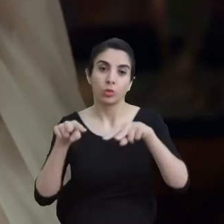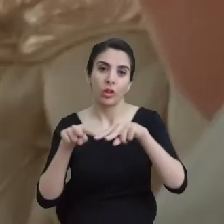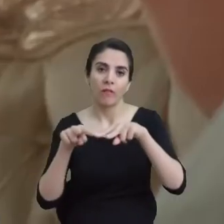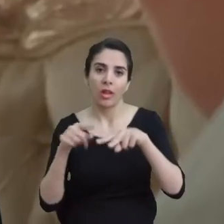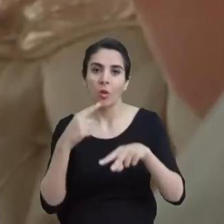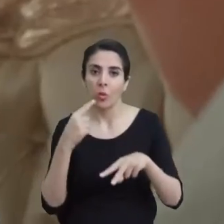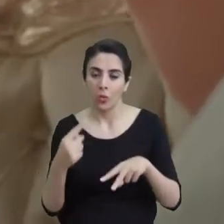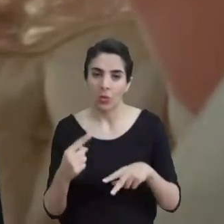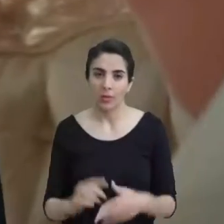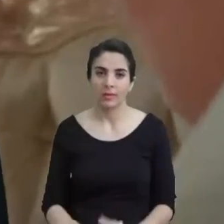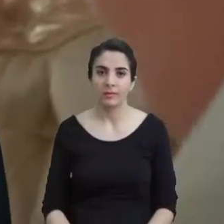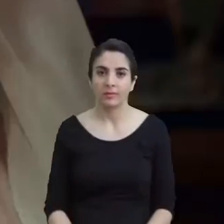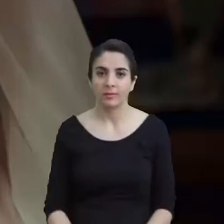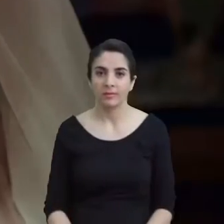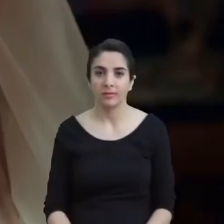diyorlarmış.